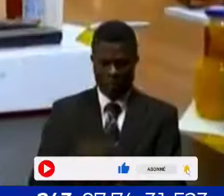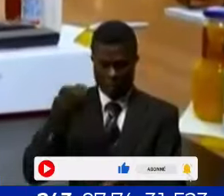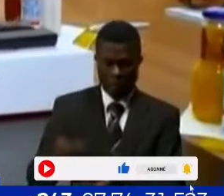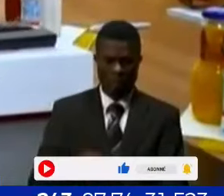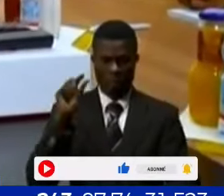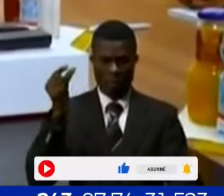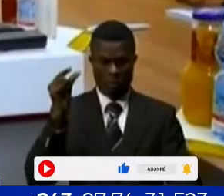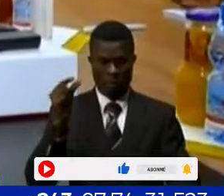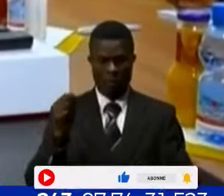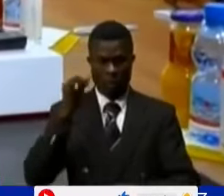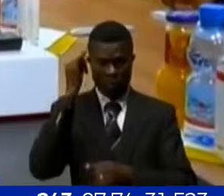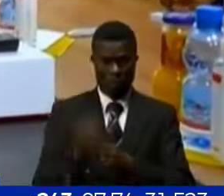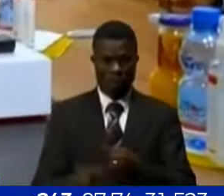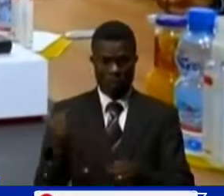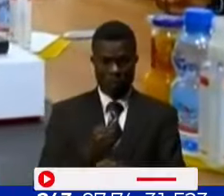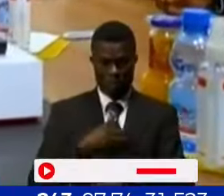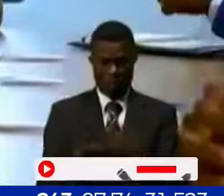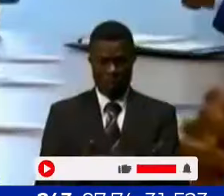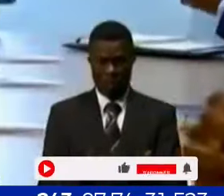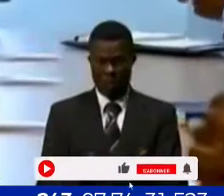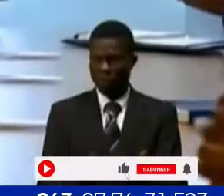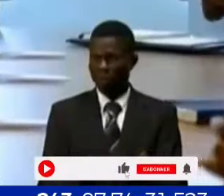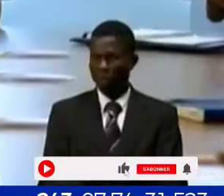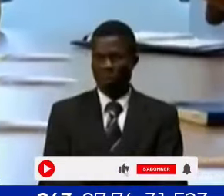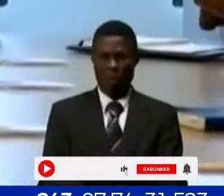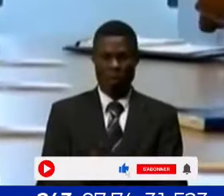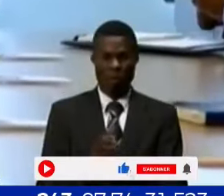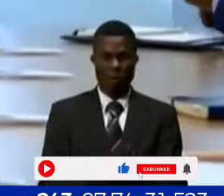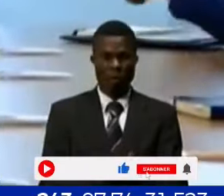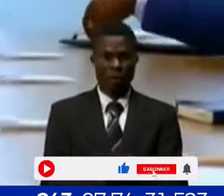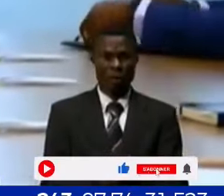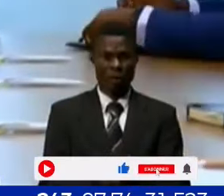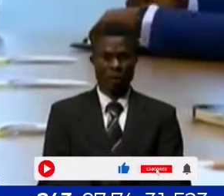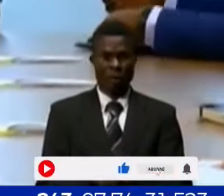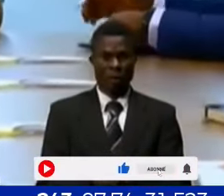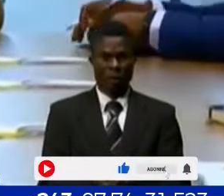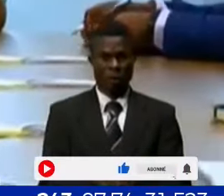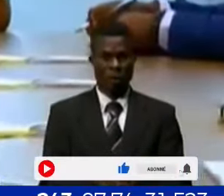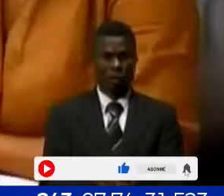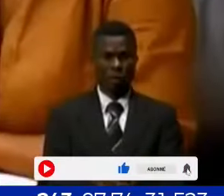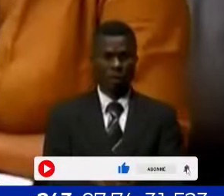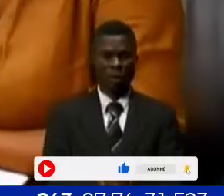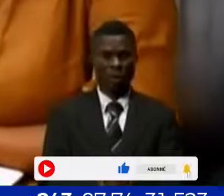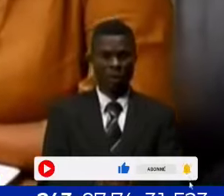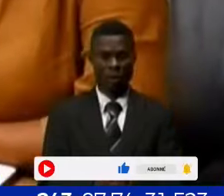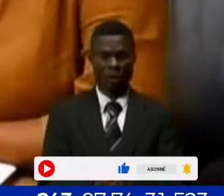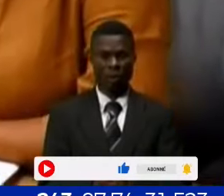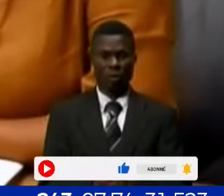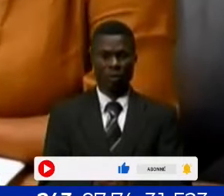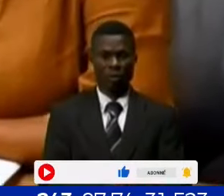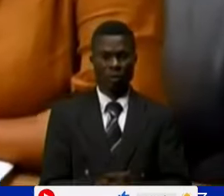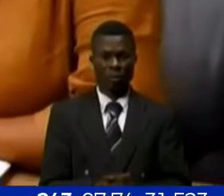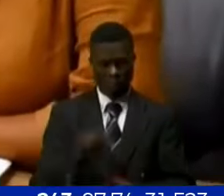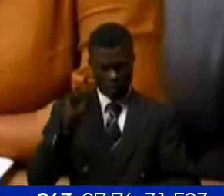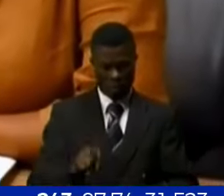aurifère. À l'issue de cette séance de travail qui a duré plus de 4 heures, présidée par le DG Miguel Cachal, il ressort que ce contrat est appelé